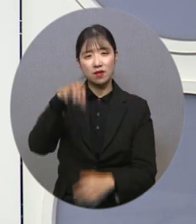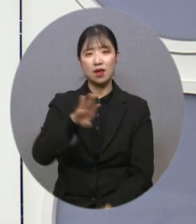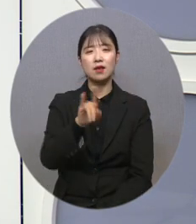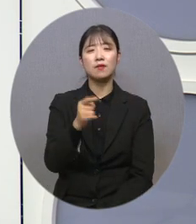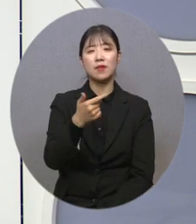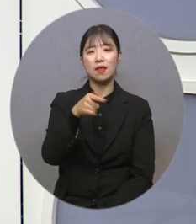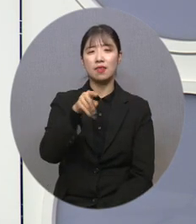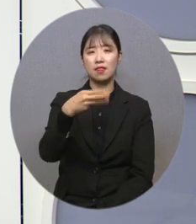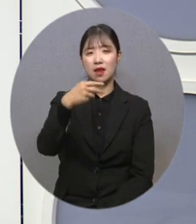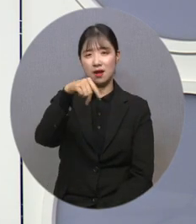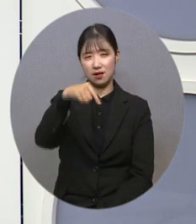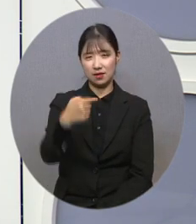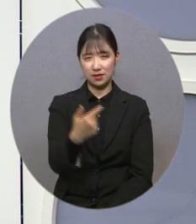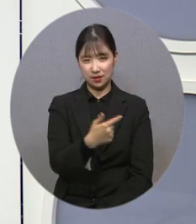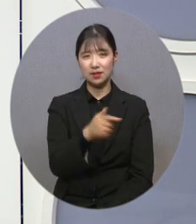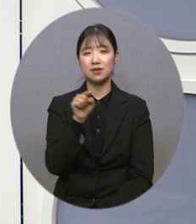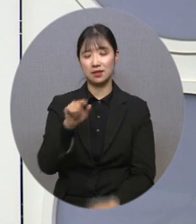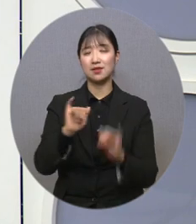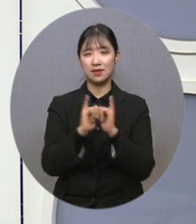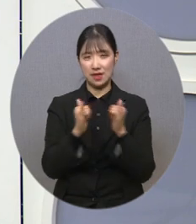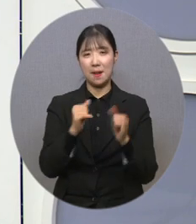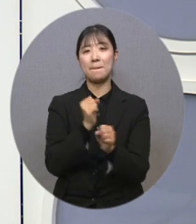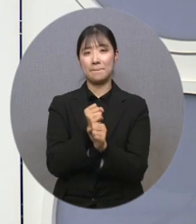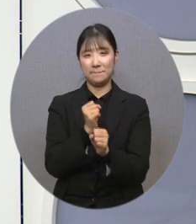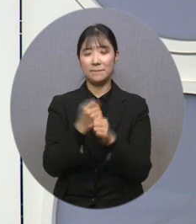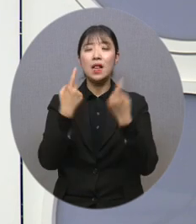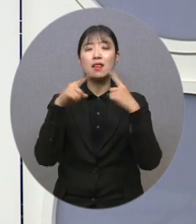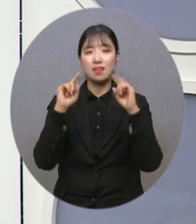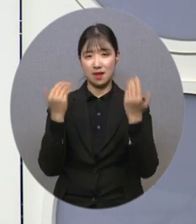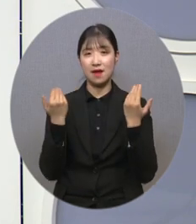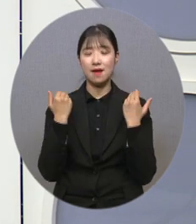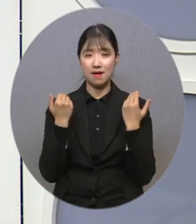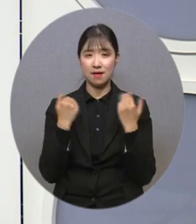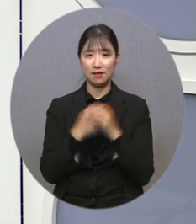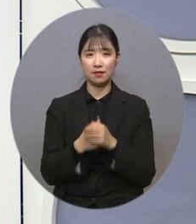벤 넬슨이라는 사람이 이제 창시한 대학인데요.